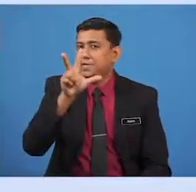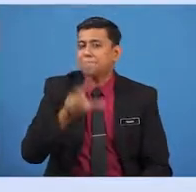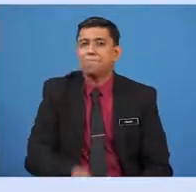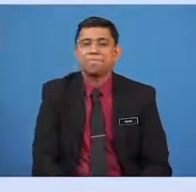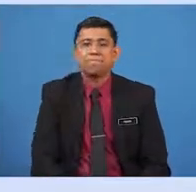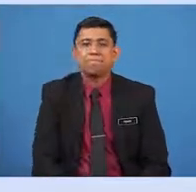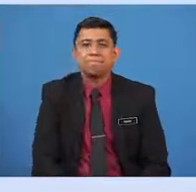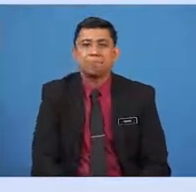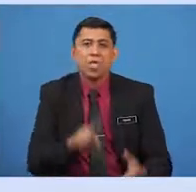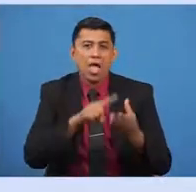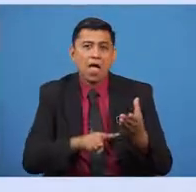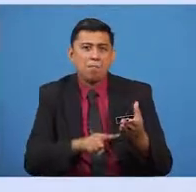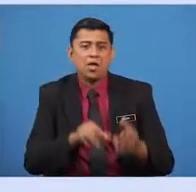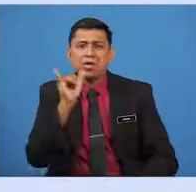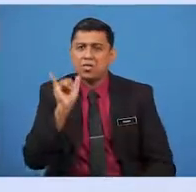Soalan ketiga,